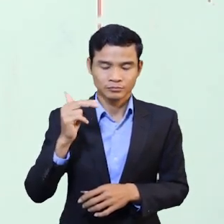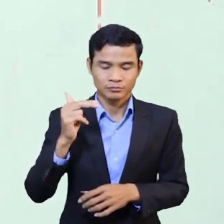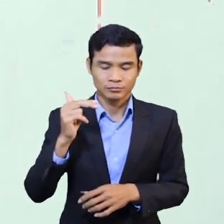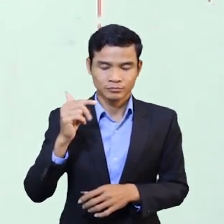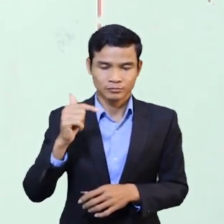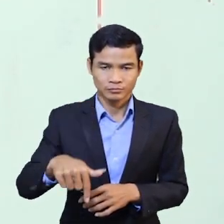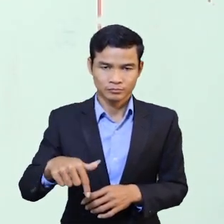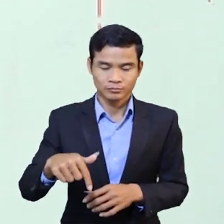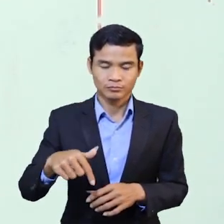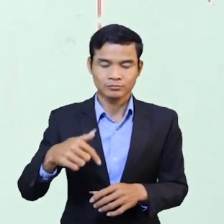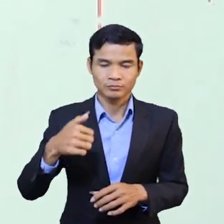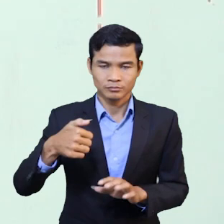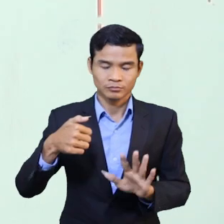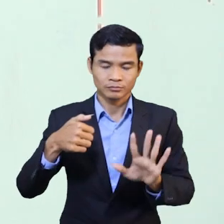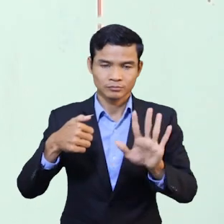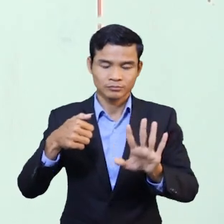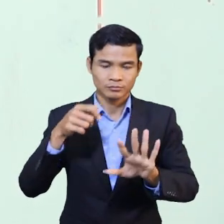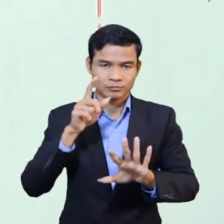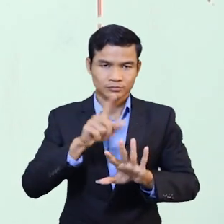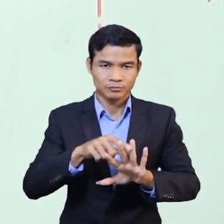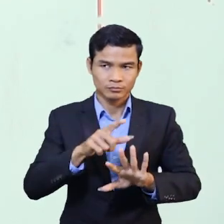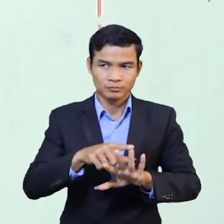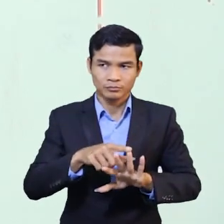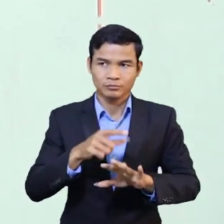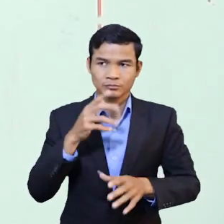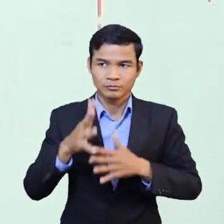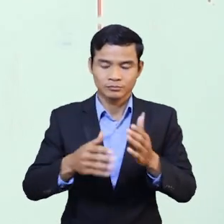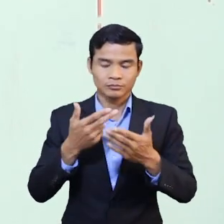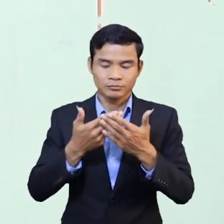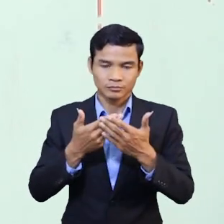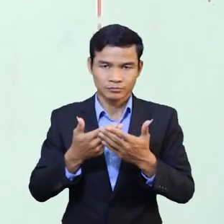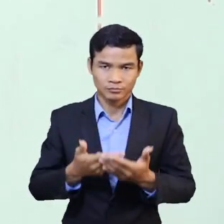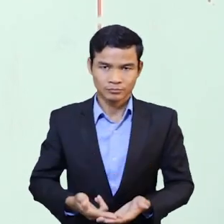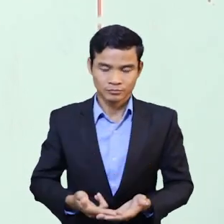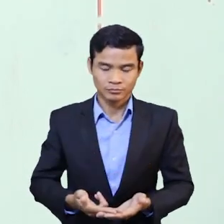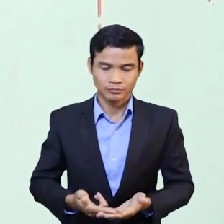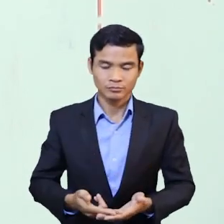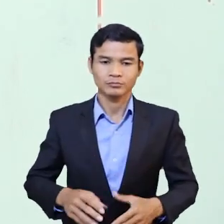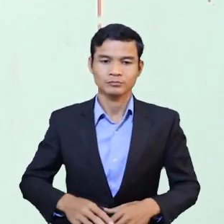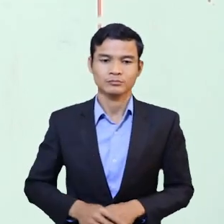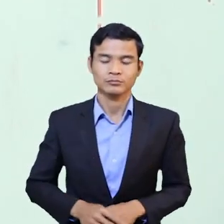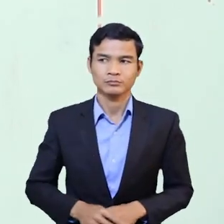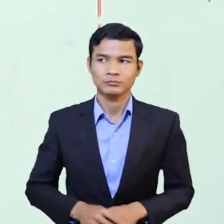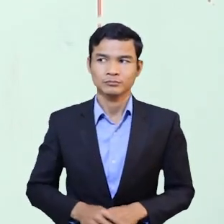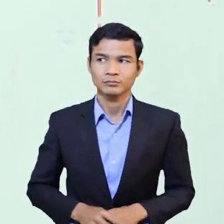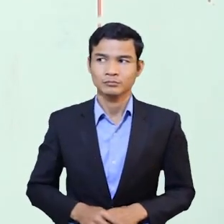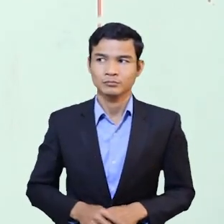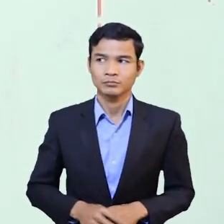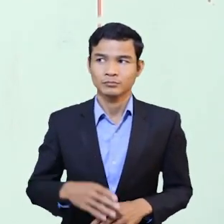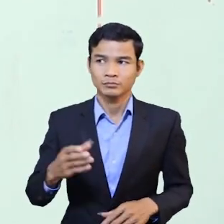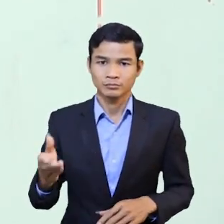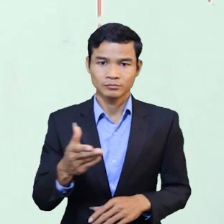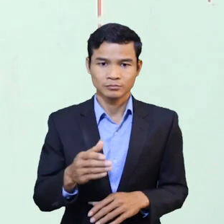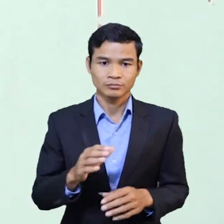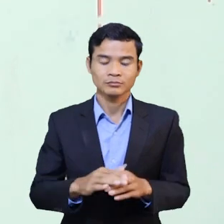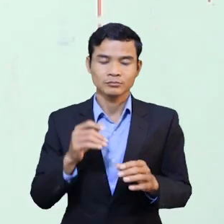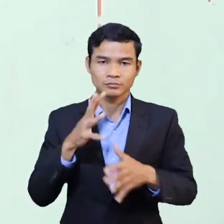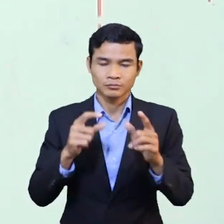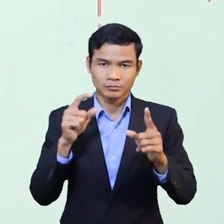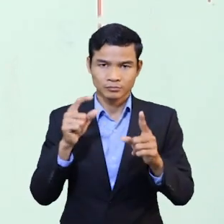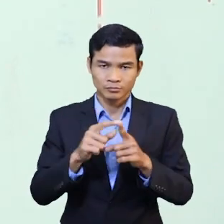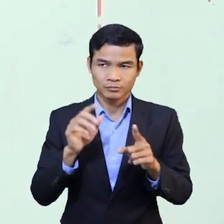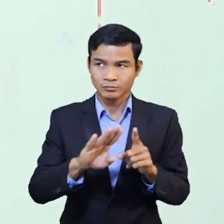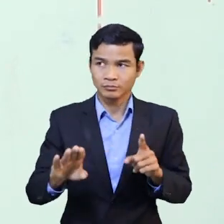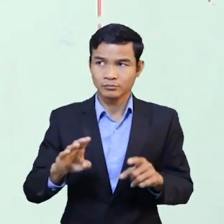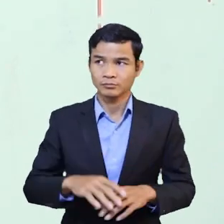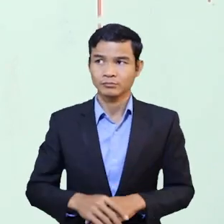nố ngồn bằng tọa muối ngần tôm ngần chà ai lắc con án bịa để luôn ai nè